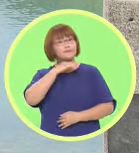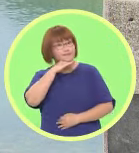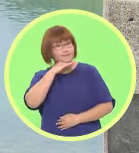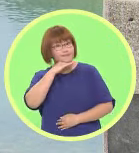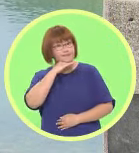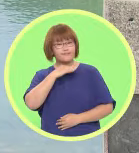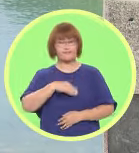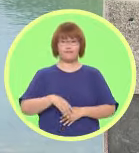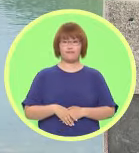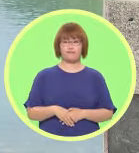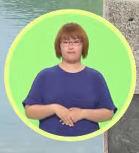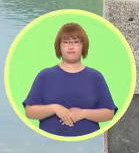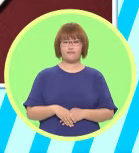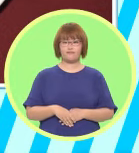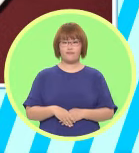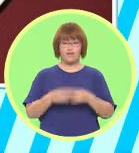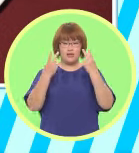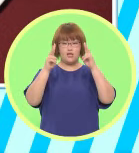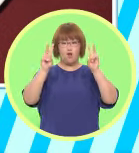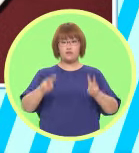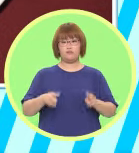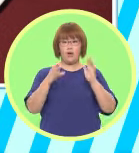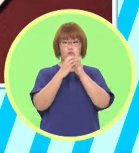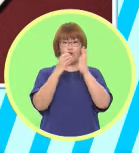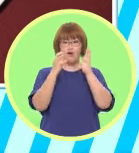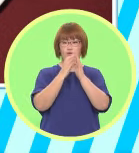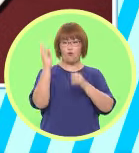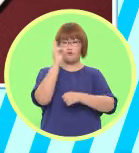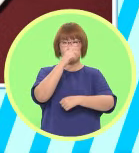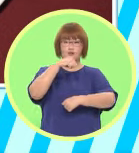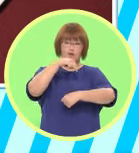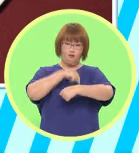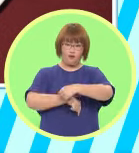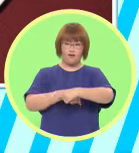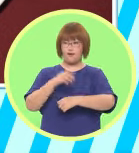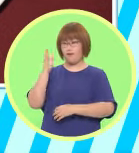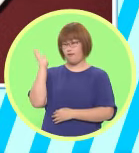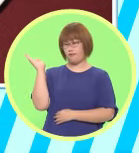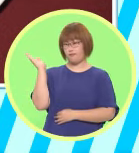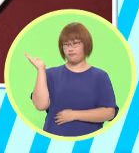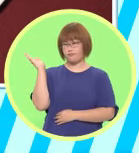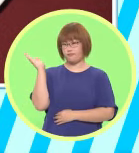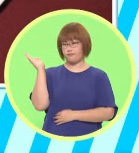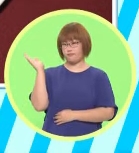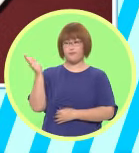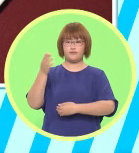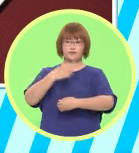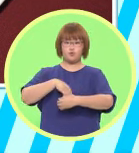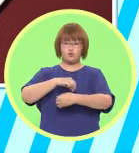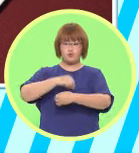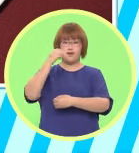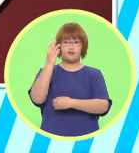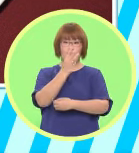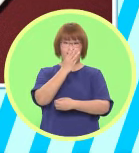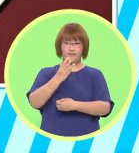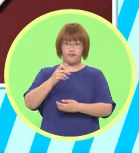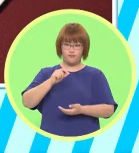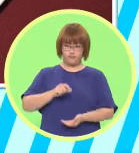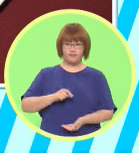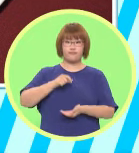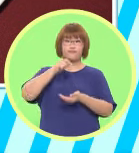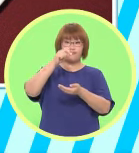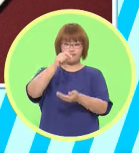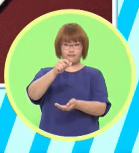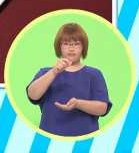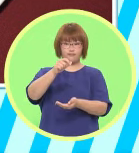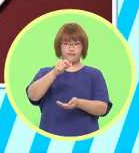でご期待ください。 ザ・広島ブランド認定特産品の中から穴子ちくわ4本入りを抽選で